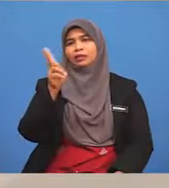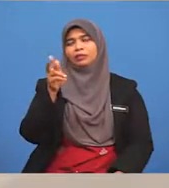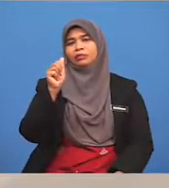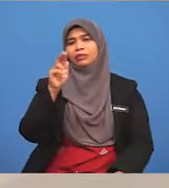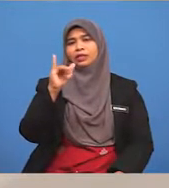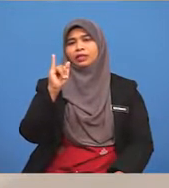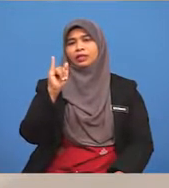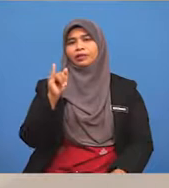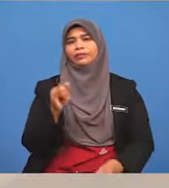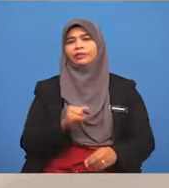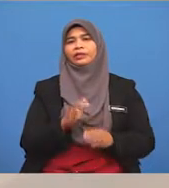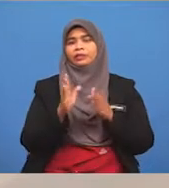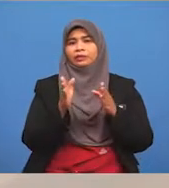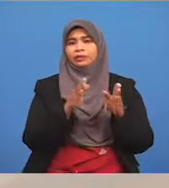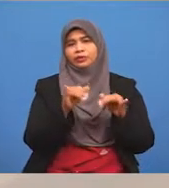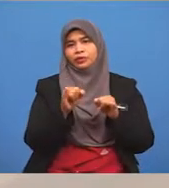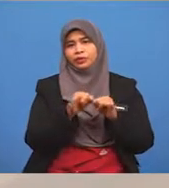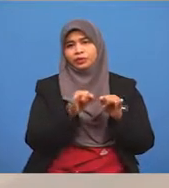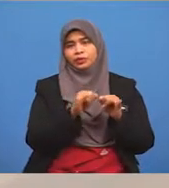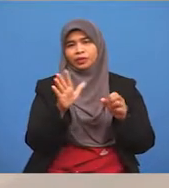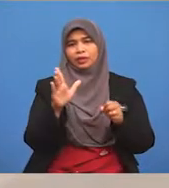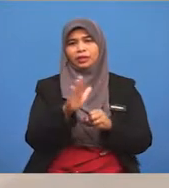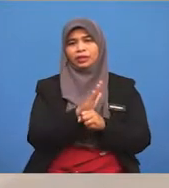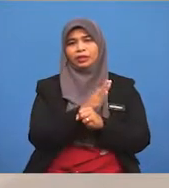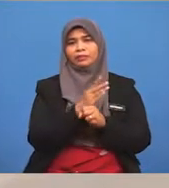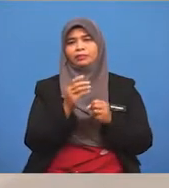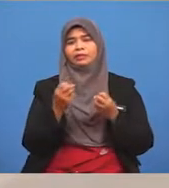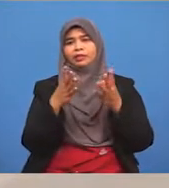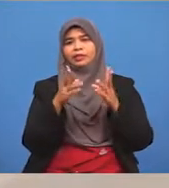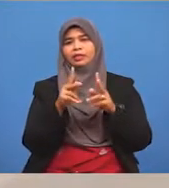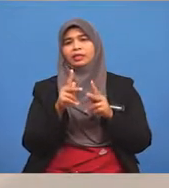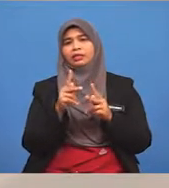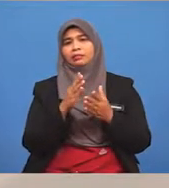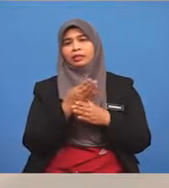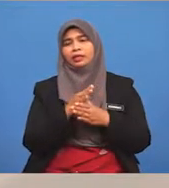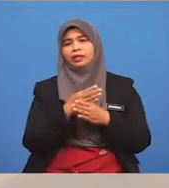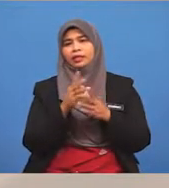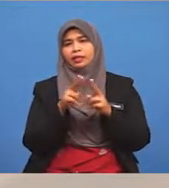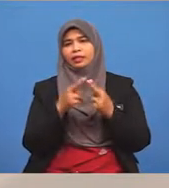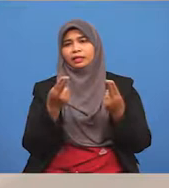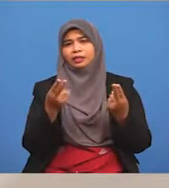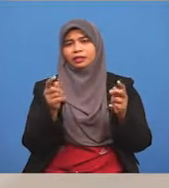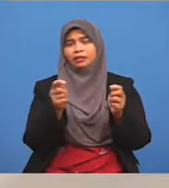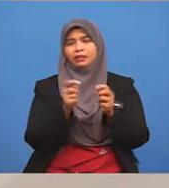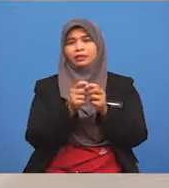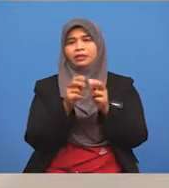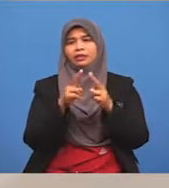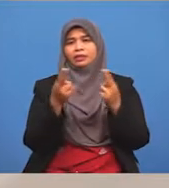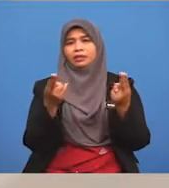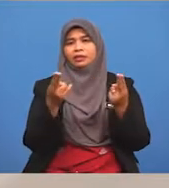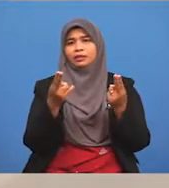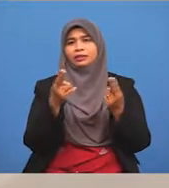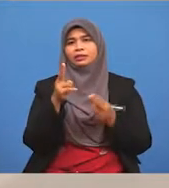Penyusun juga memuatkan pelbagai kategori hadis seperti hadis dhaif, hasan dan